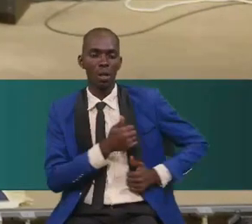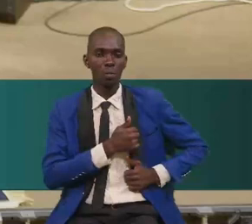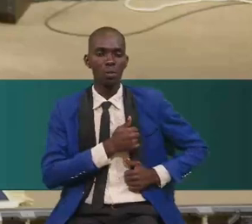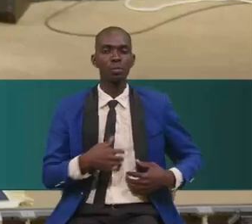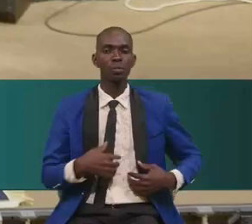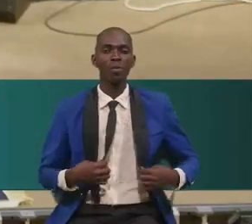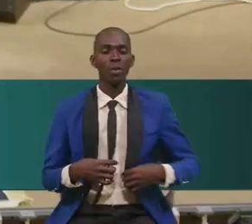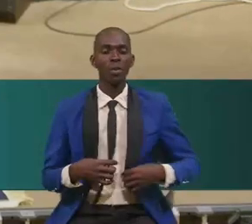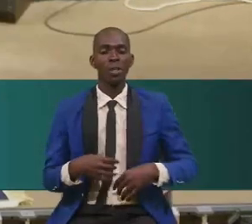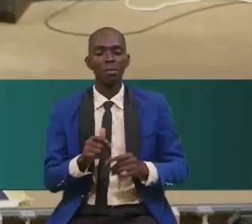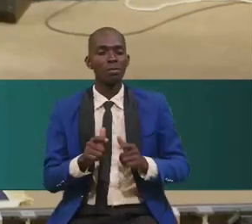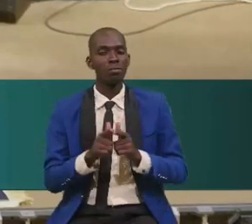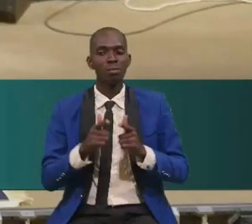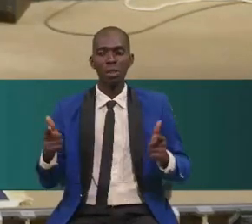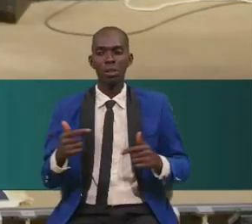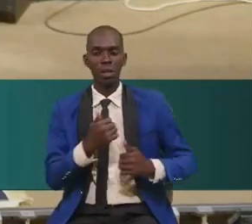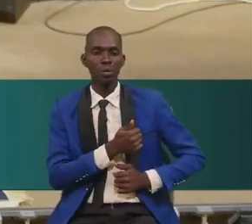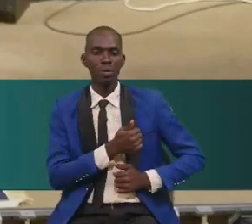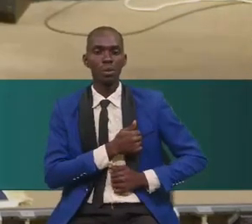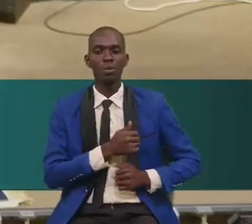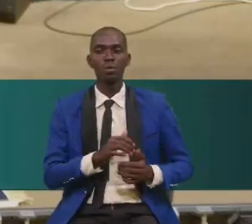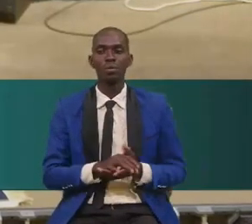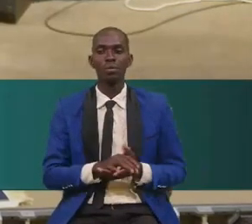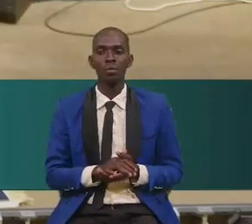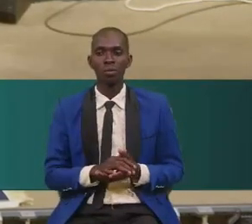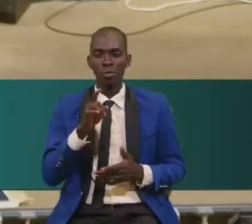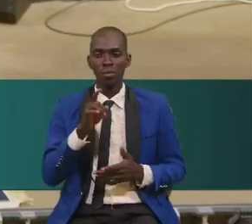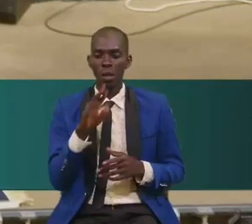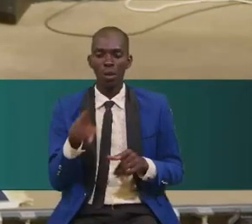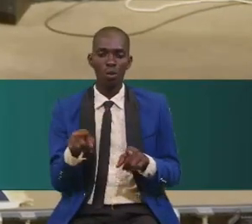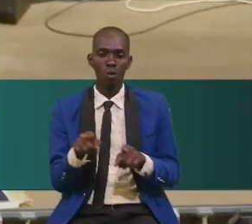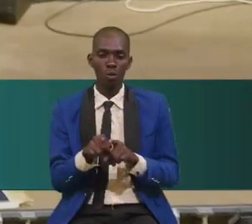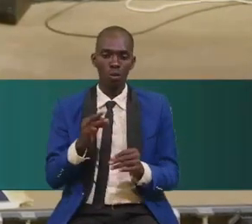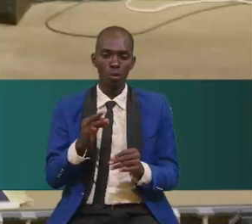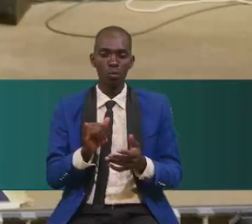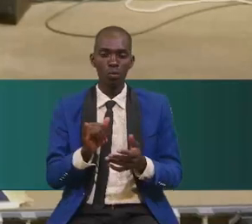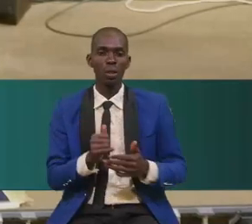armée nombreuse, très nombreuse. Et tu fais partie de cette armée.